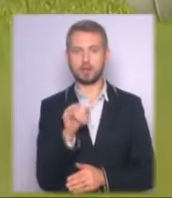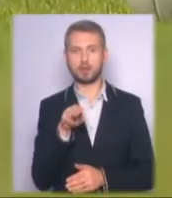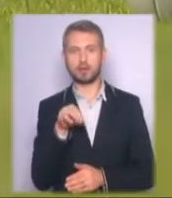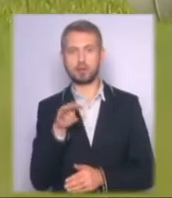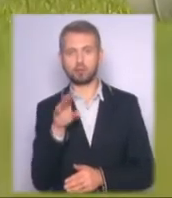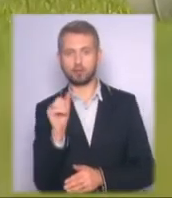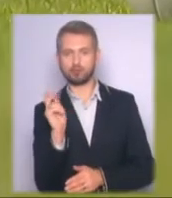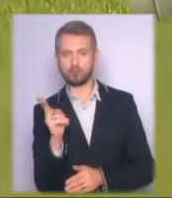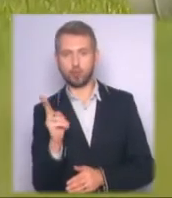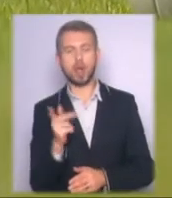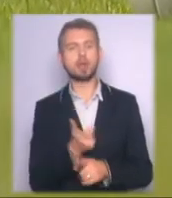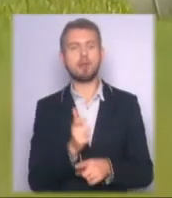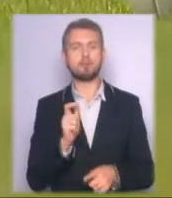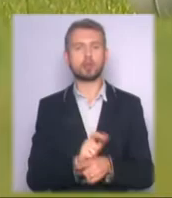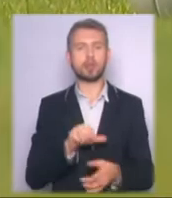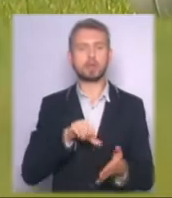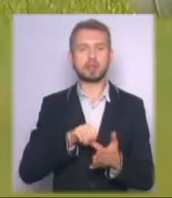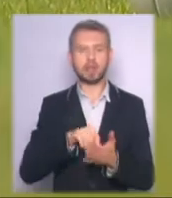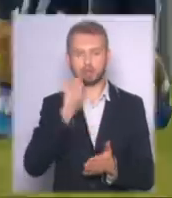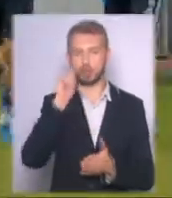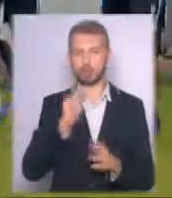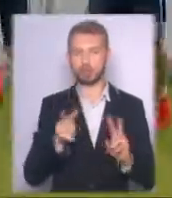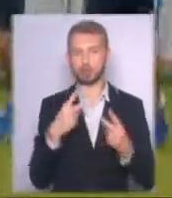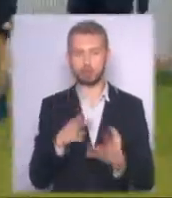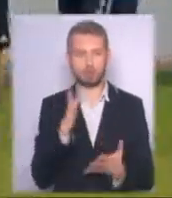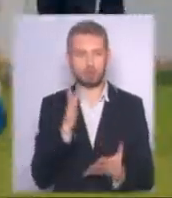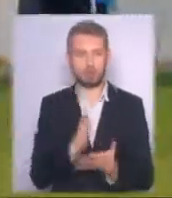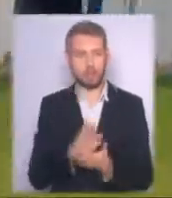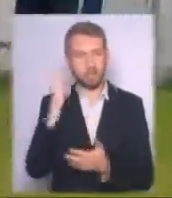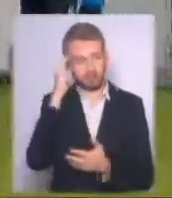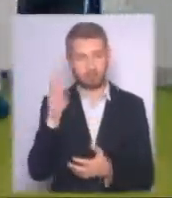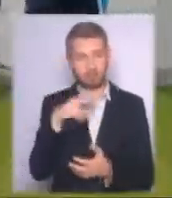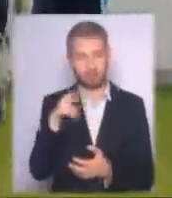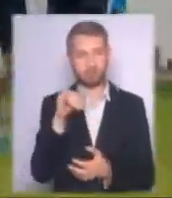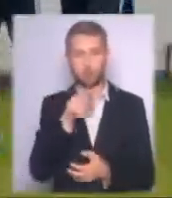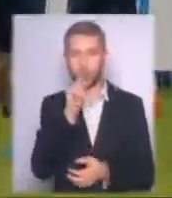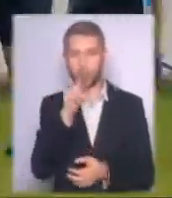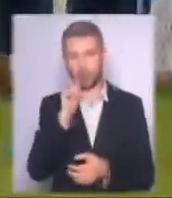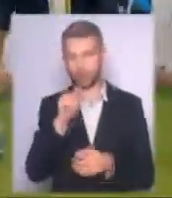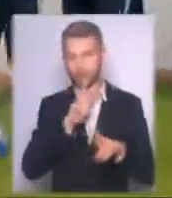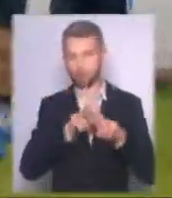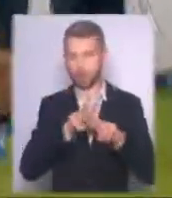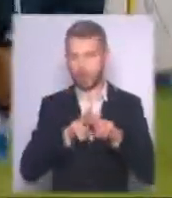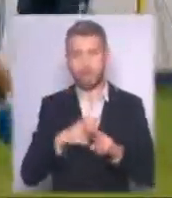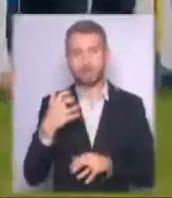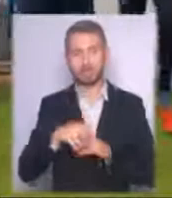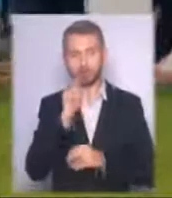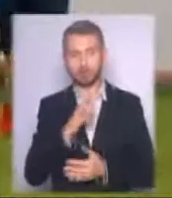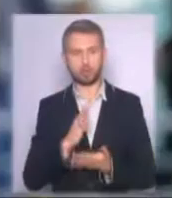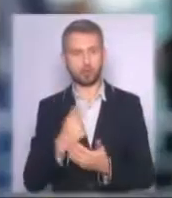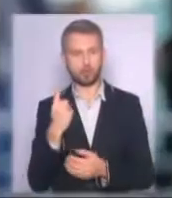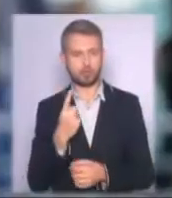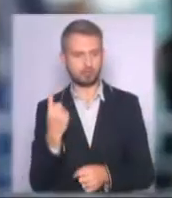Тимощук. Найбільше представництво з українських клубів має київське «Динамо» та луганська «Зоря». Серед луганчан є і один дебютант